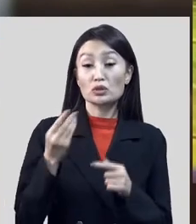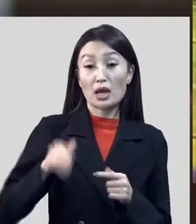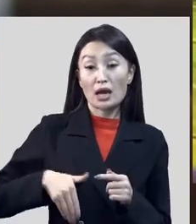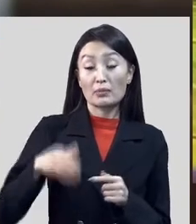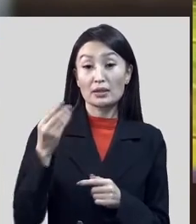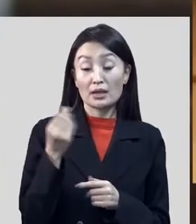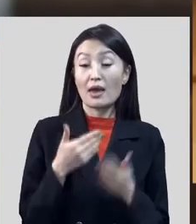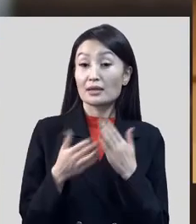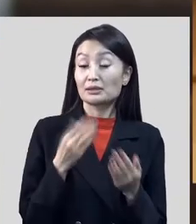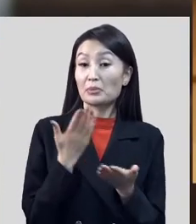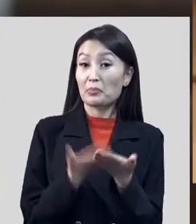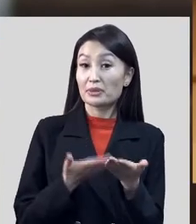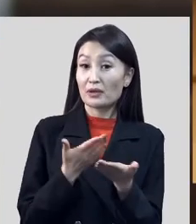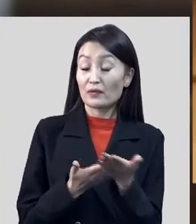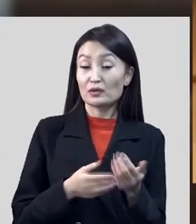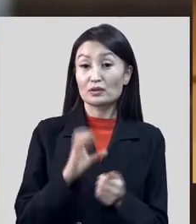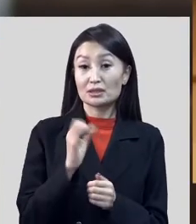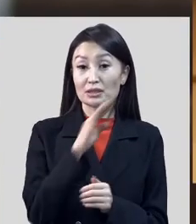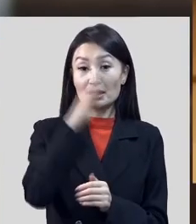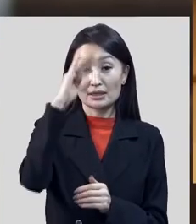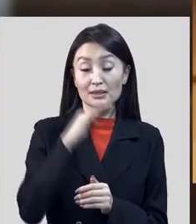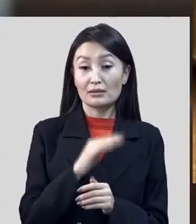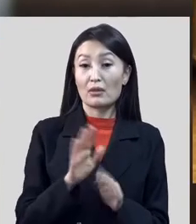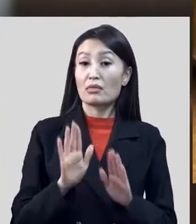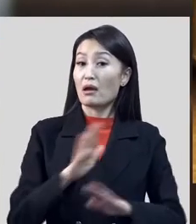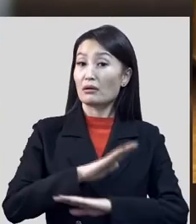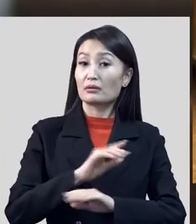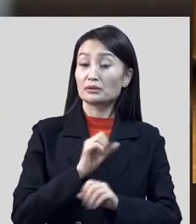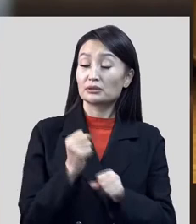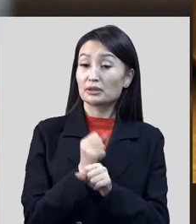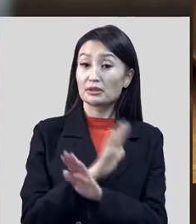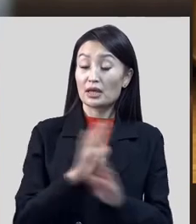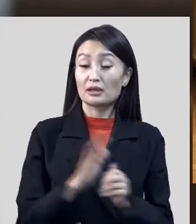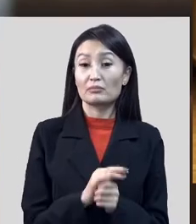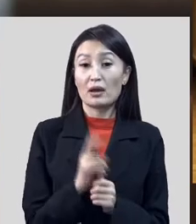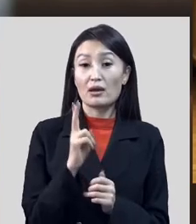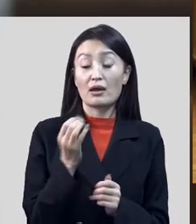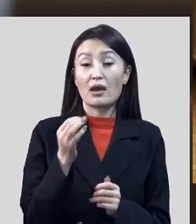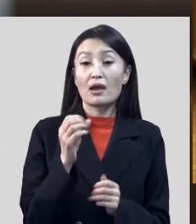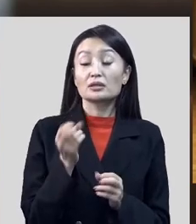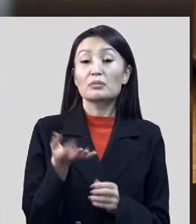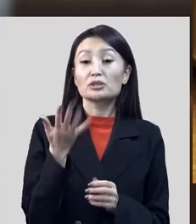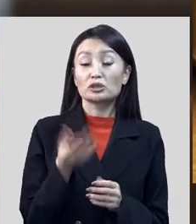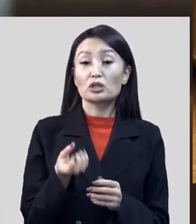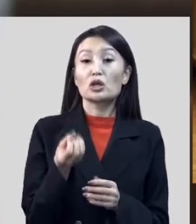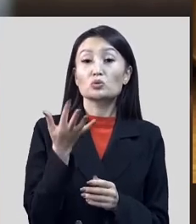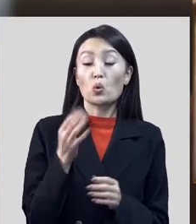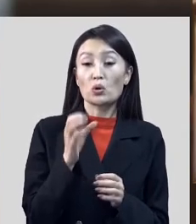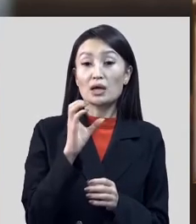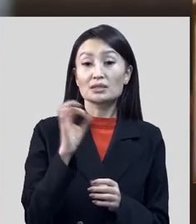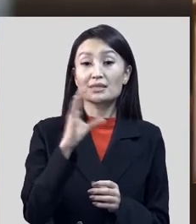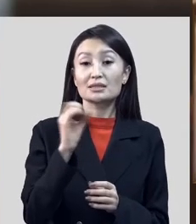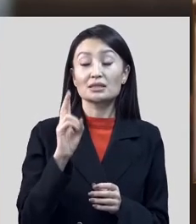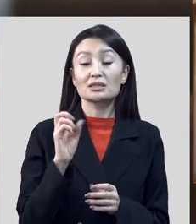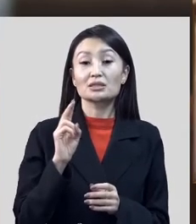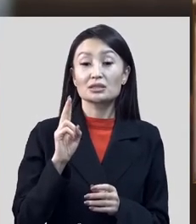бы он посоветовал сюда скорее всего так быть поступил кейси четко посчитал насколько сосисок ему хватит